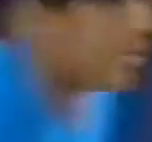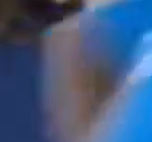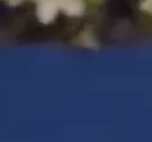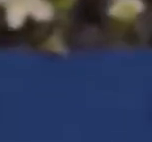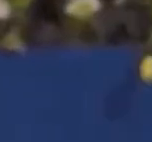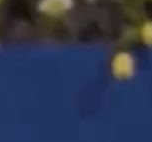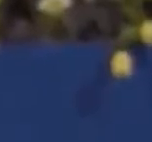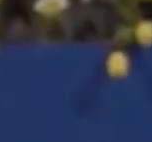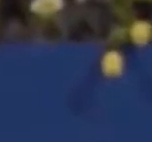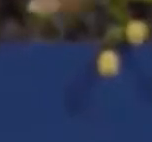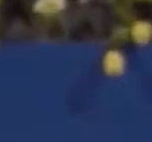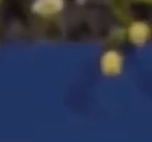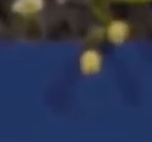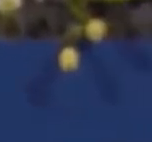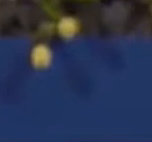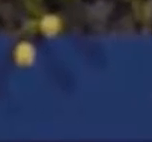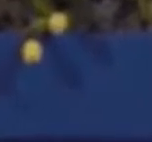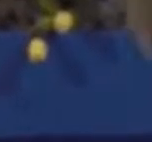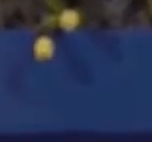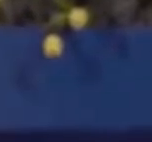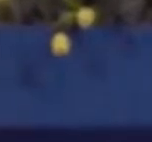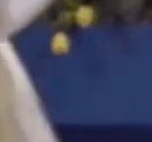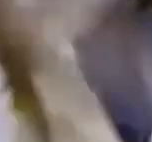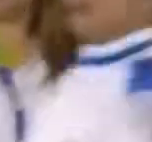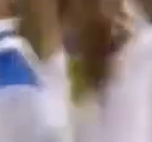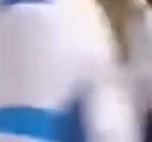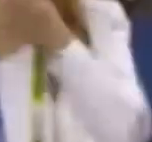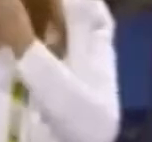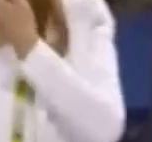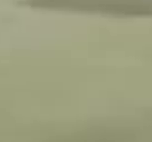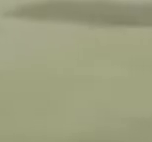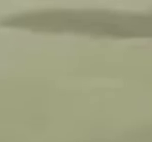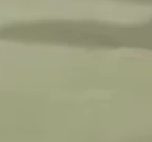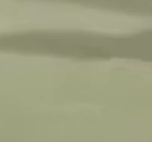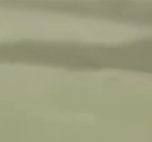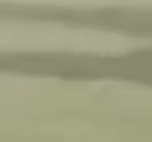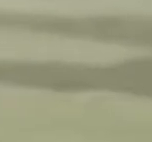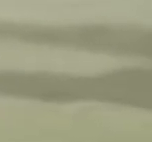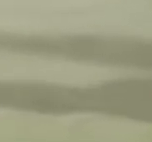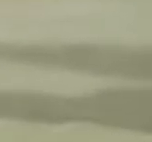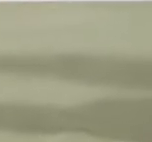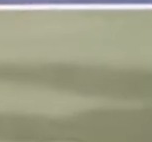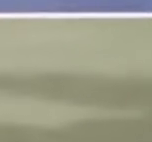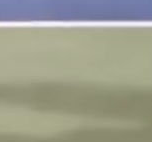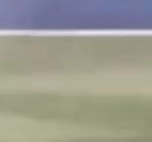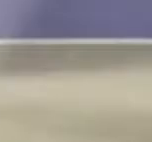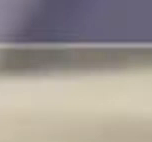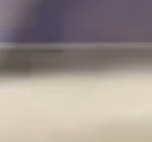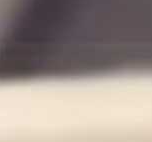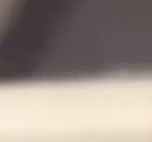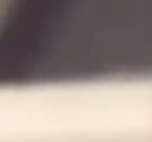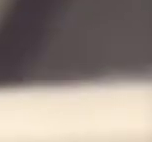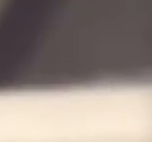שזכה ב-109 תארים. ועדיין, פדרר רוקף אותו ב-12 תארי גרנד סלאם. אנחנו נקווה לראות אותו עוד כמה